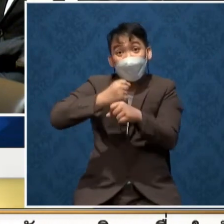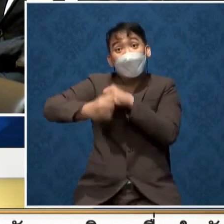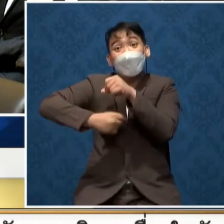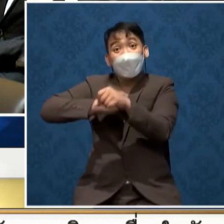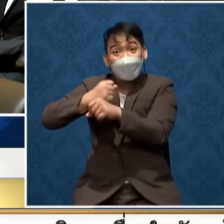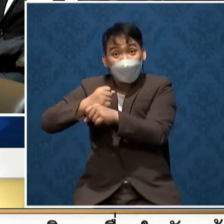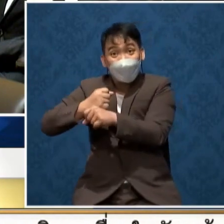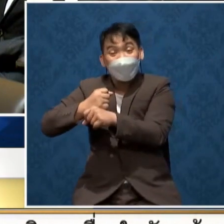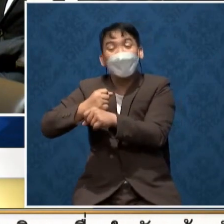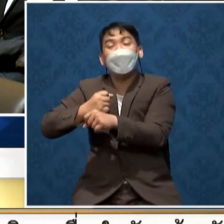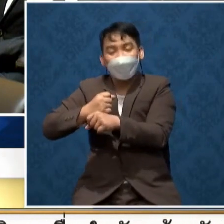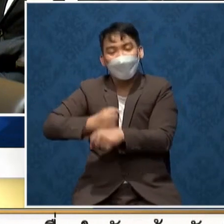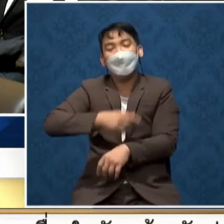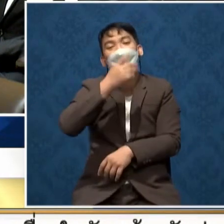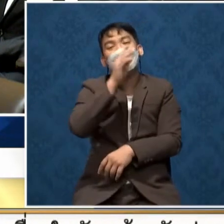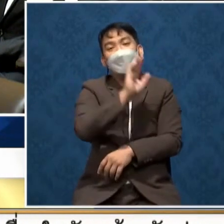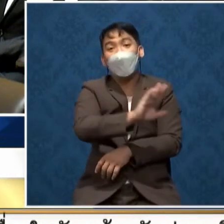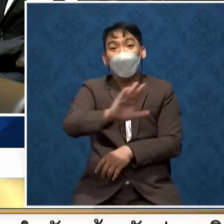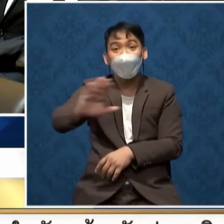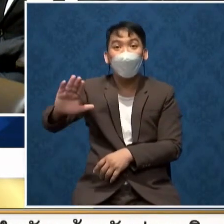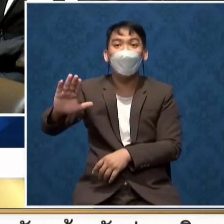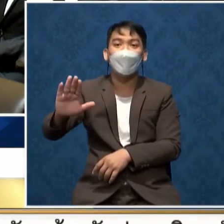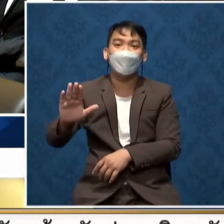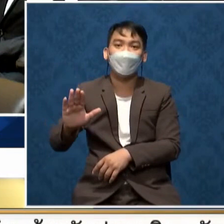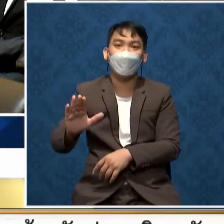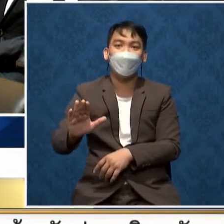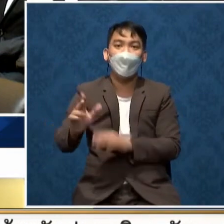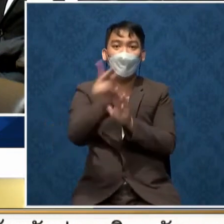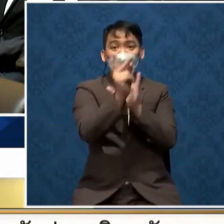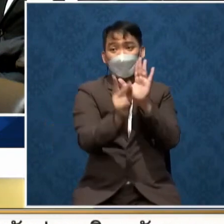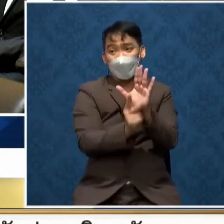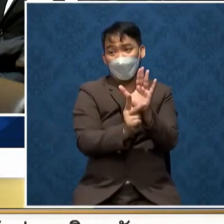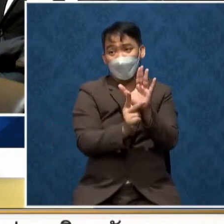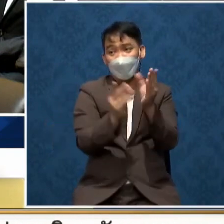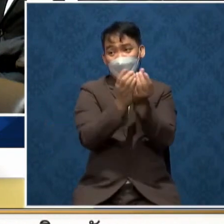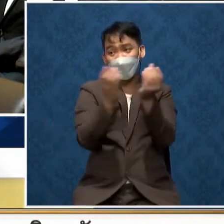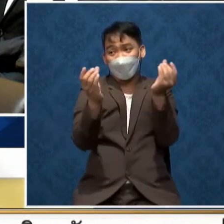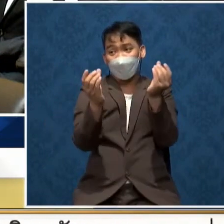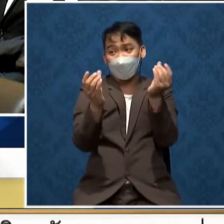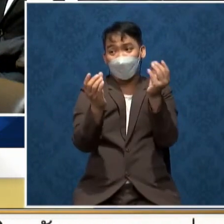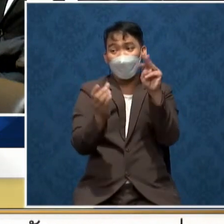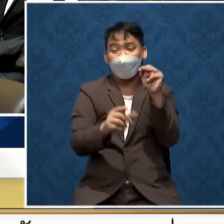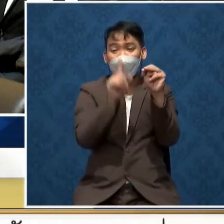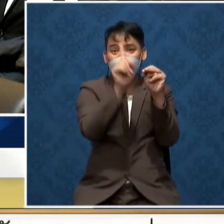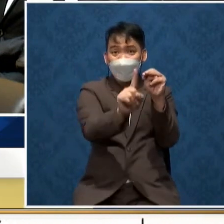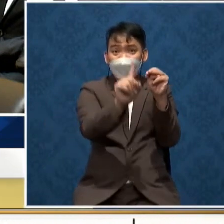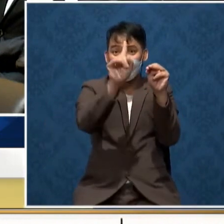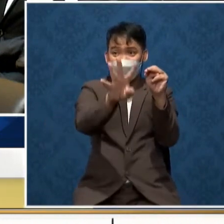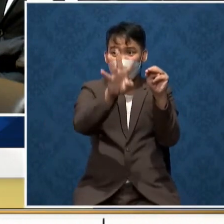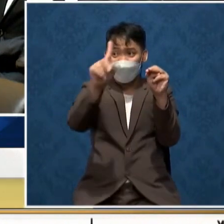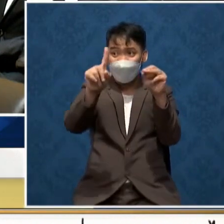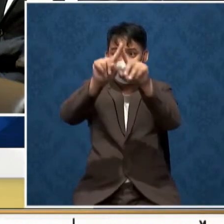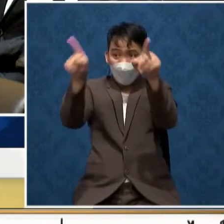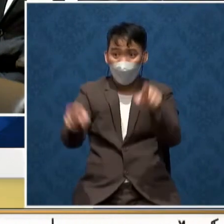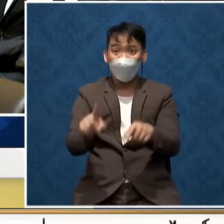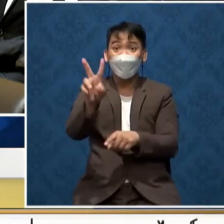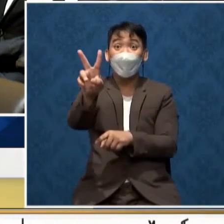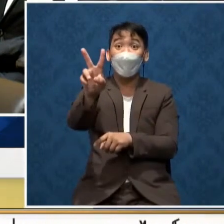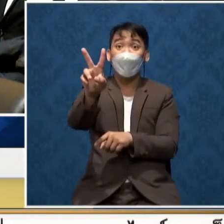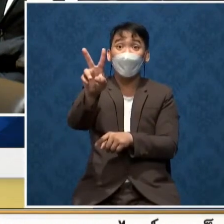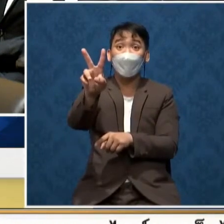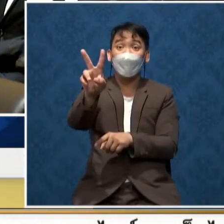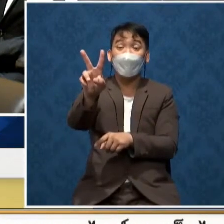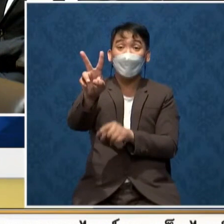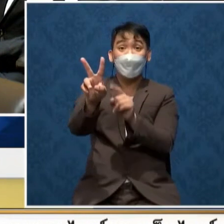ครับซึ่งตามรัฐธรรมนูญมาตรา141นะครับวรรค2นะครับก็